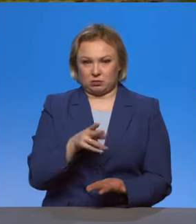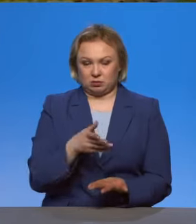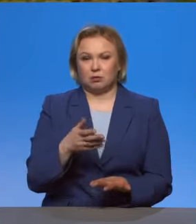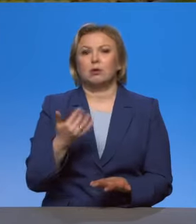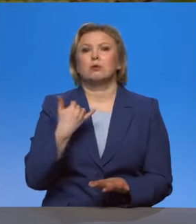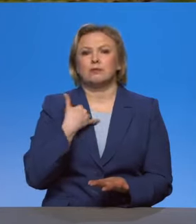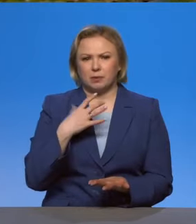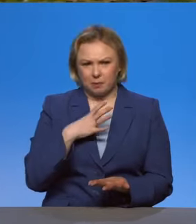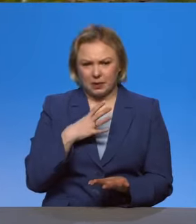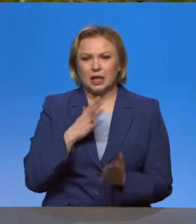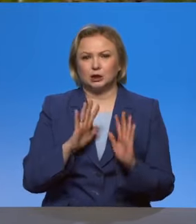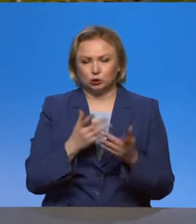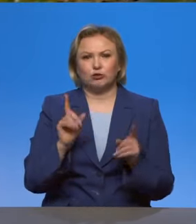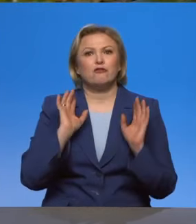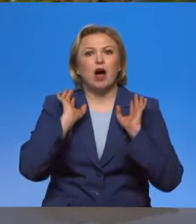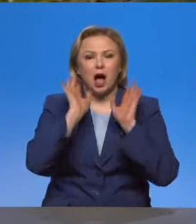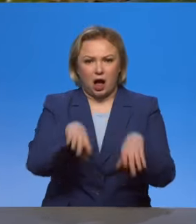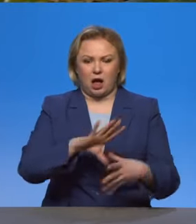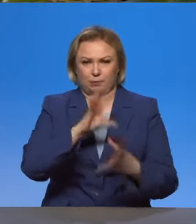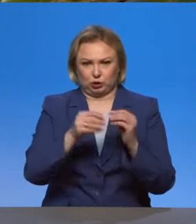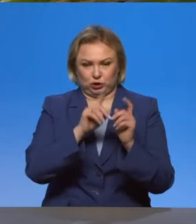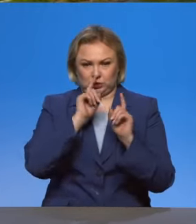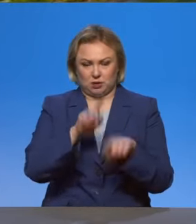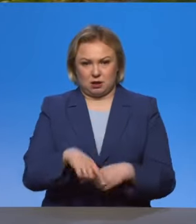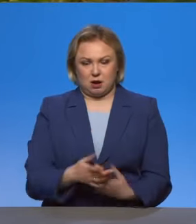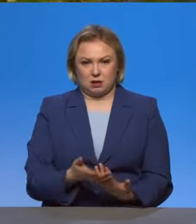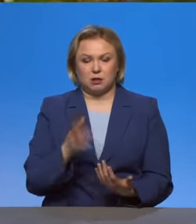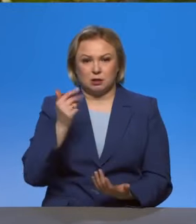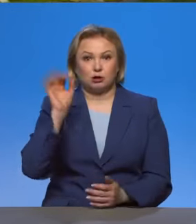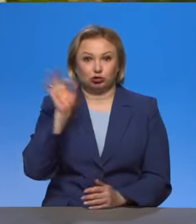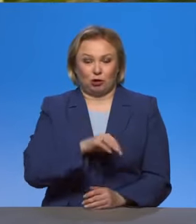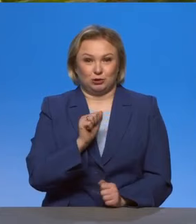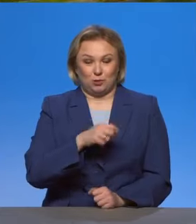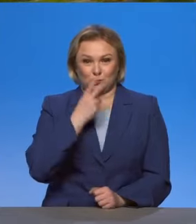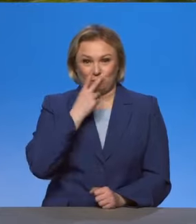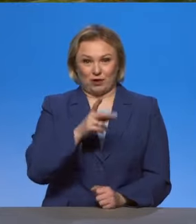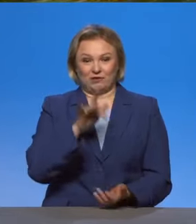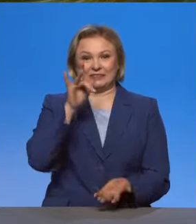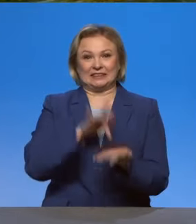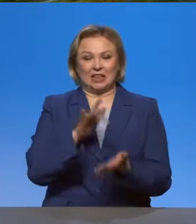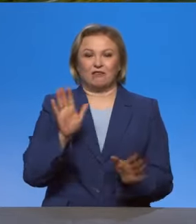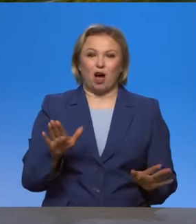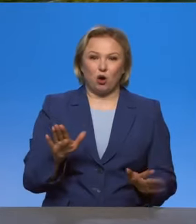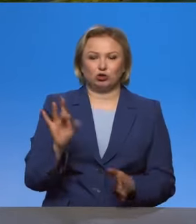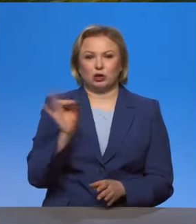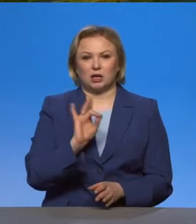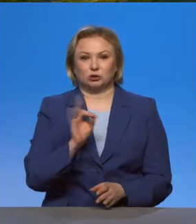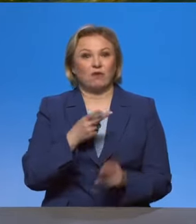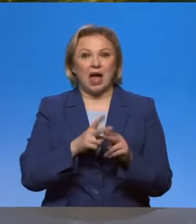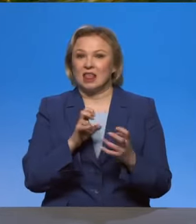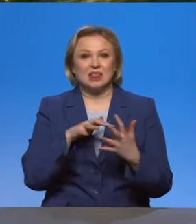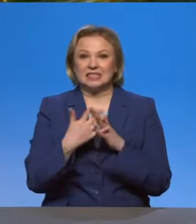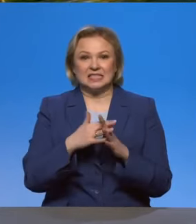это вообще странно. Да, да, вот да, сейчас часто можно, да, увидеть в центре, не знаю, Воронежа, Ростова. Да. Нет, но это не сельская местность, да.